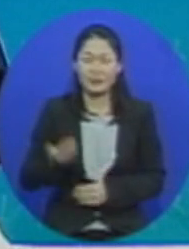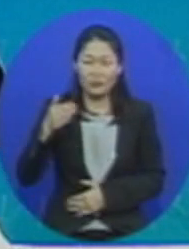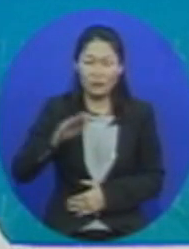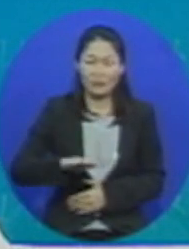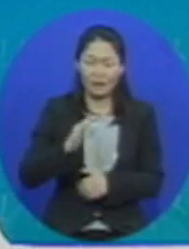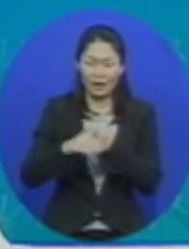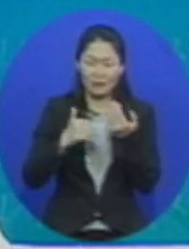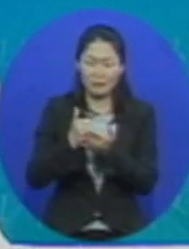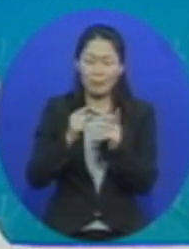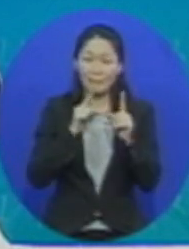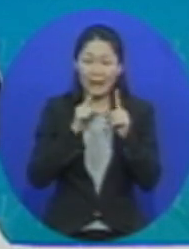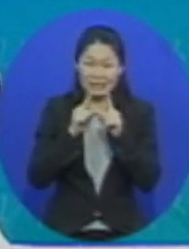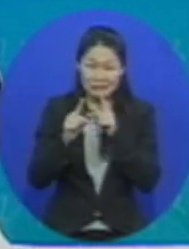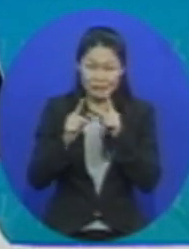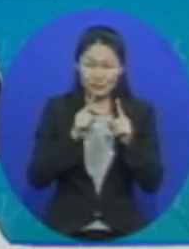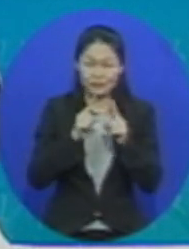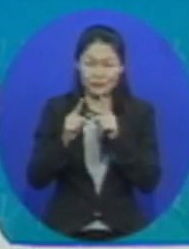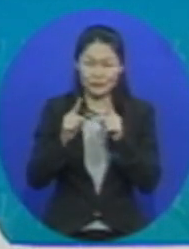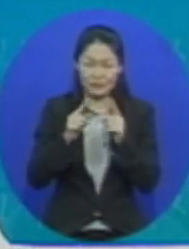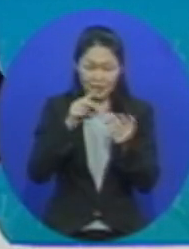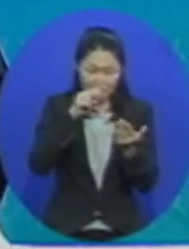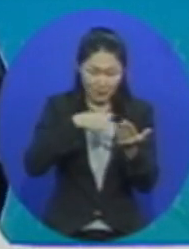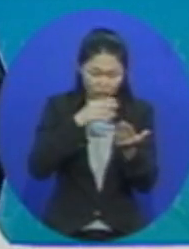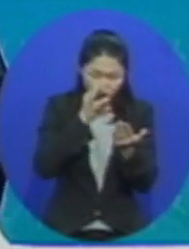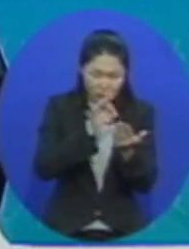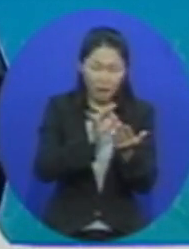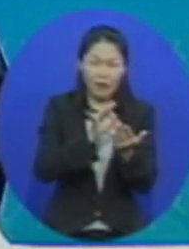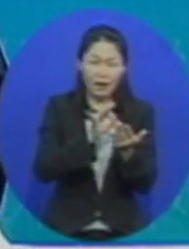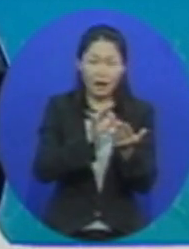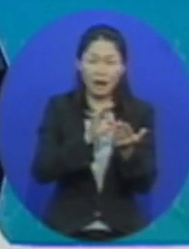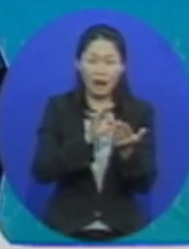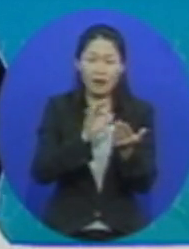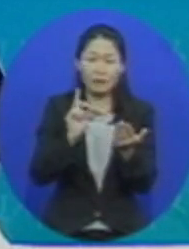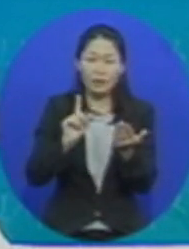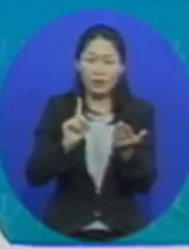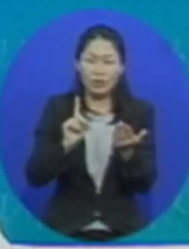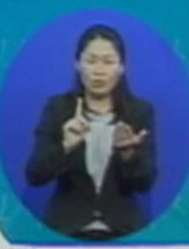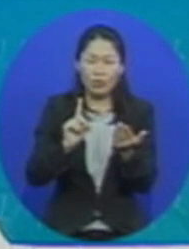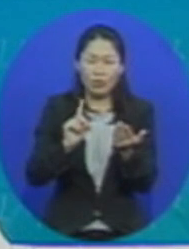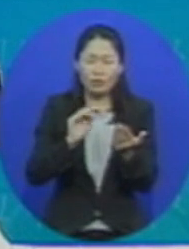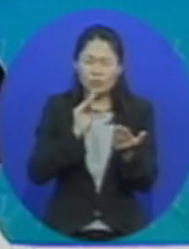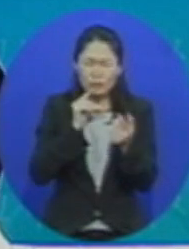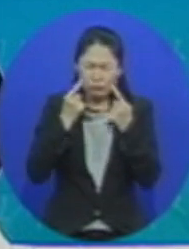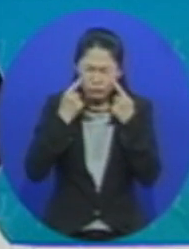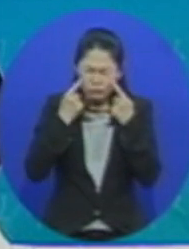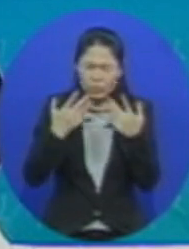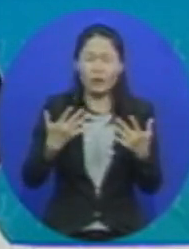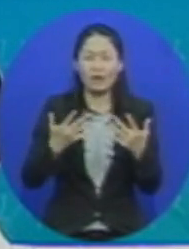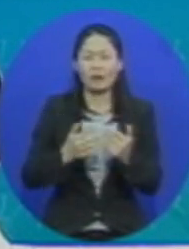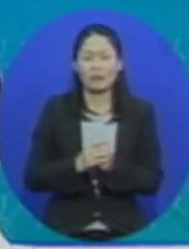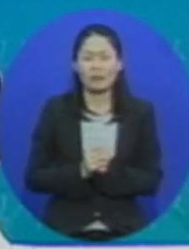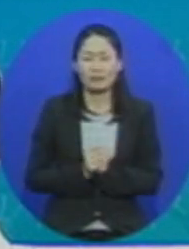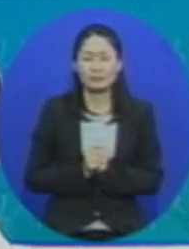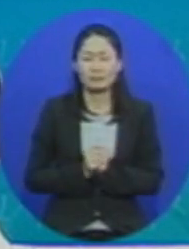그런데 하나님의 말씀을 읽어 가다가 보니까 너무나 분명해요